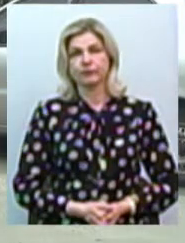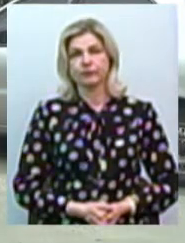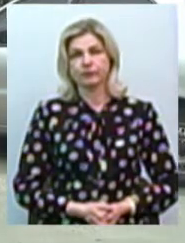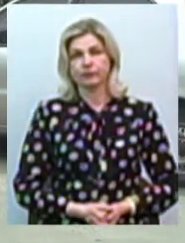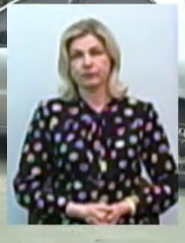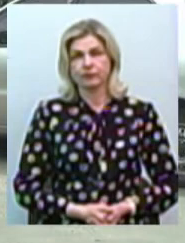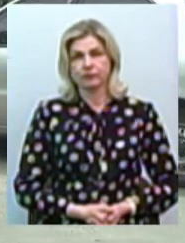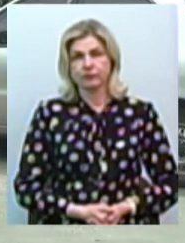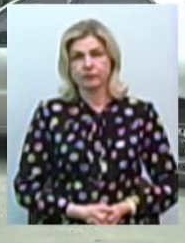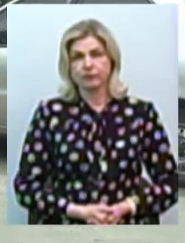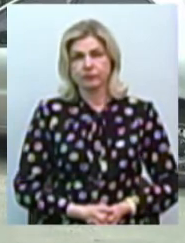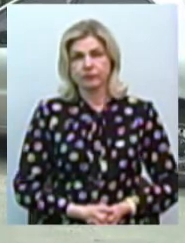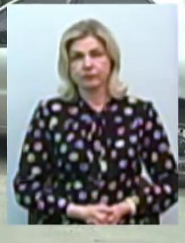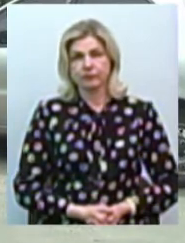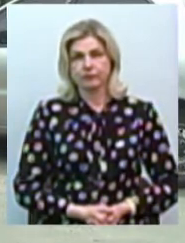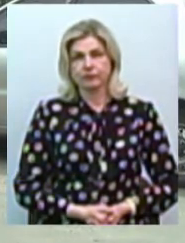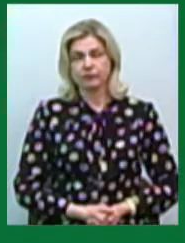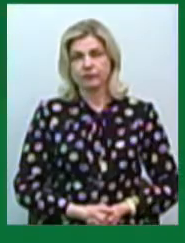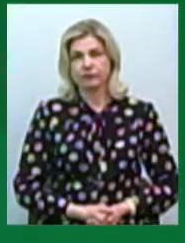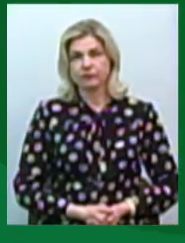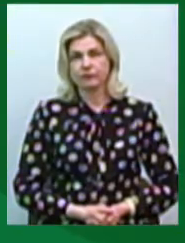Новини на Суспільному. Миколаїв.